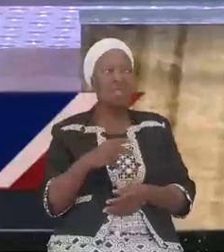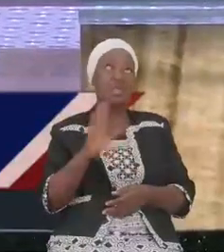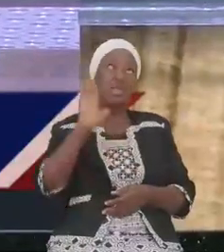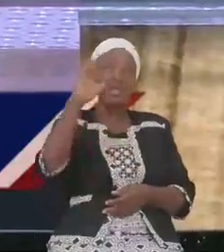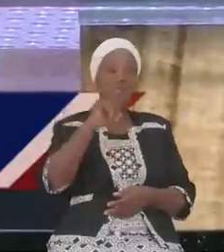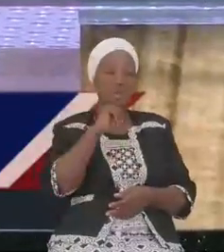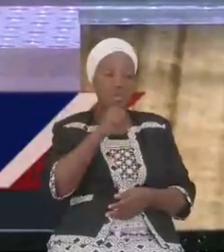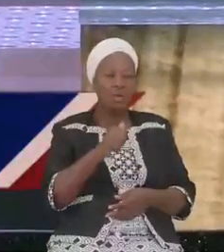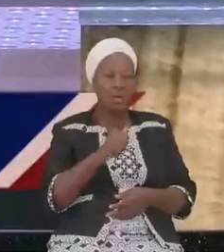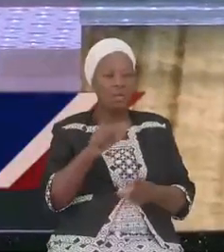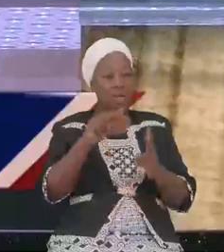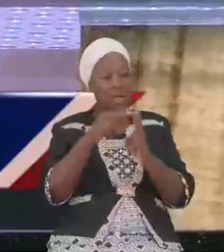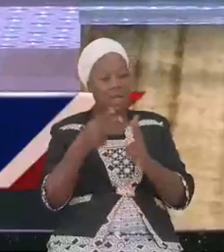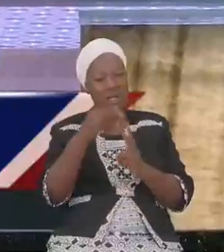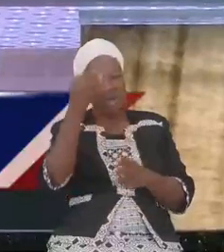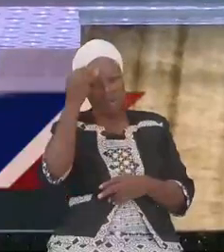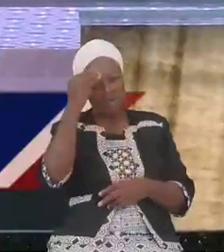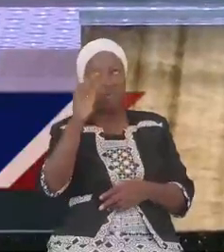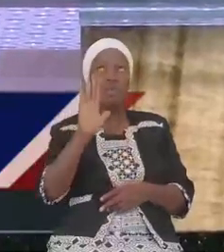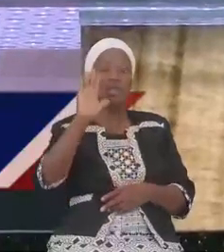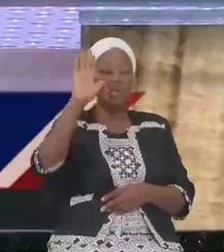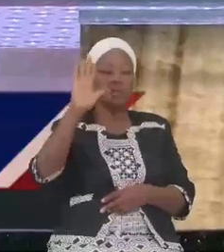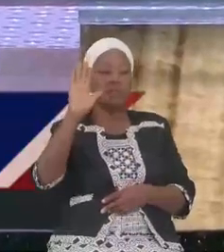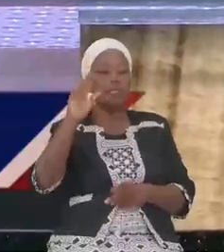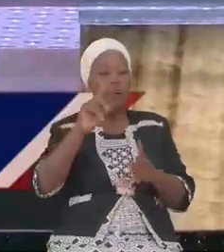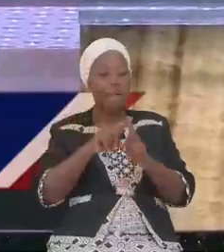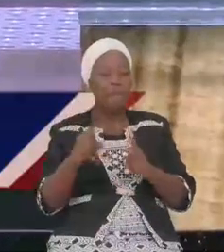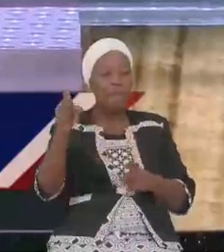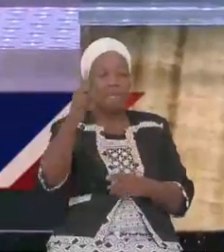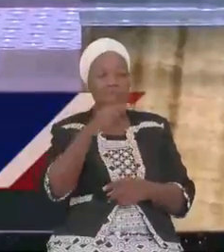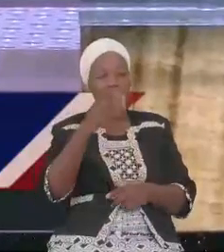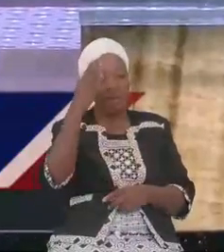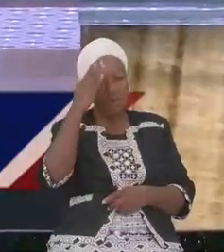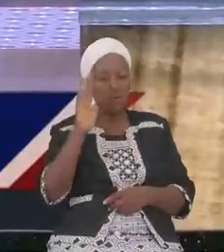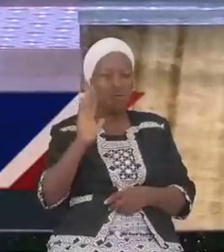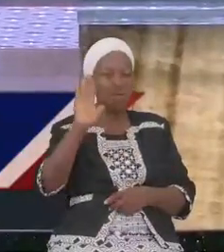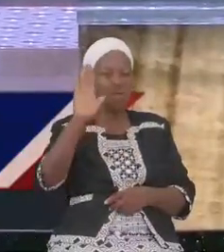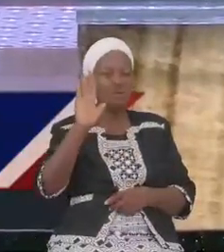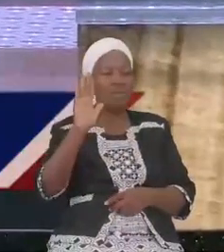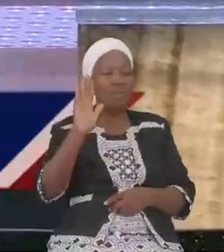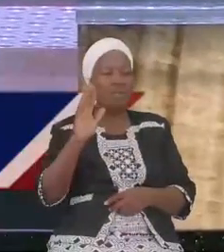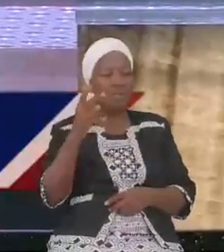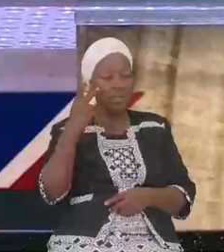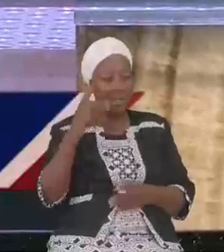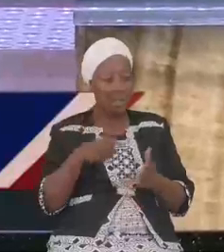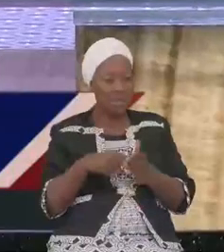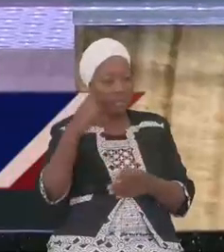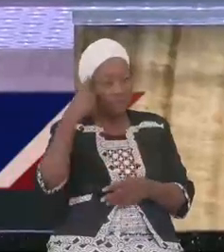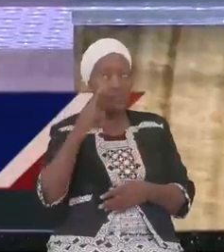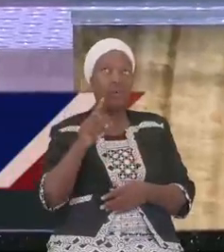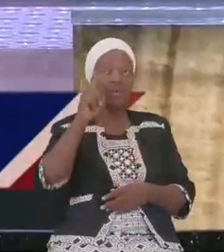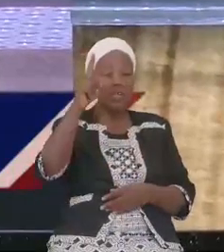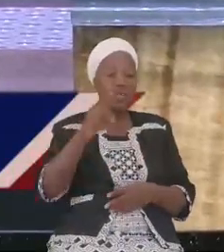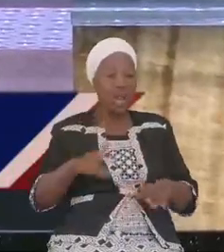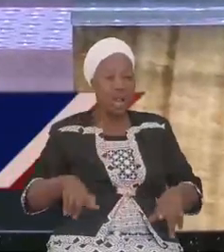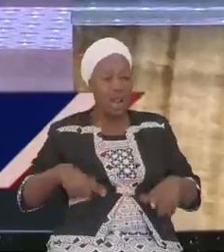et ne le connaît point, mais vous, vous le connaissez, car il demeure avec